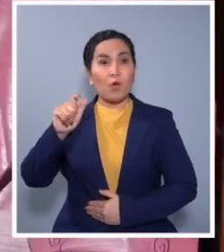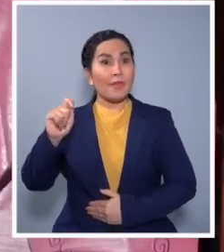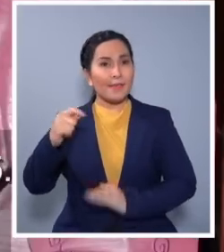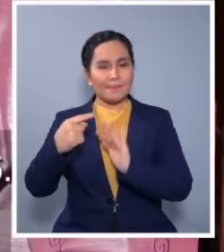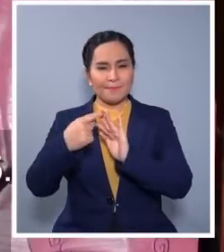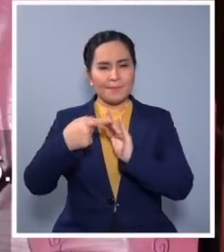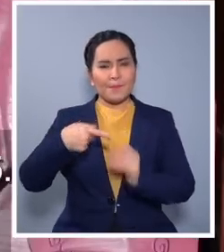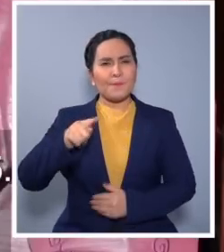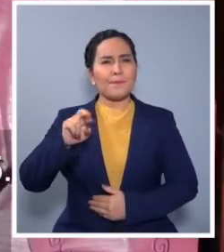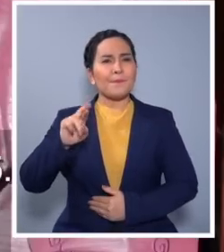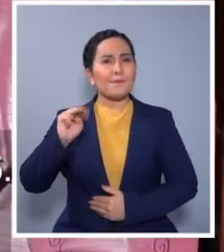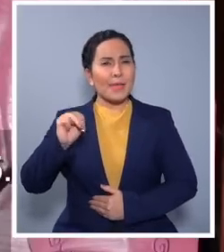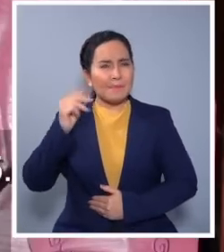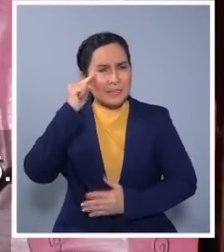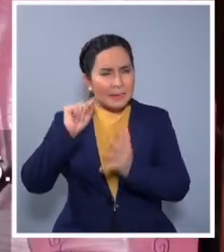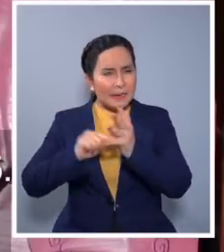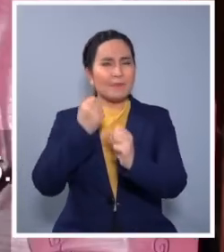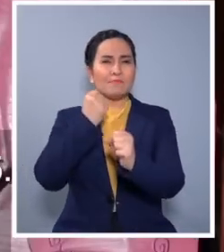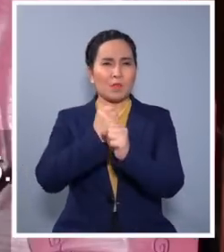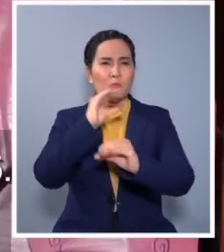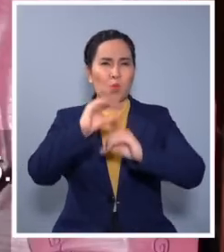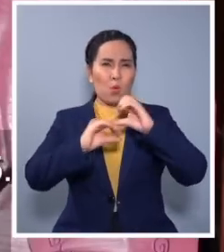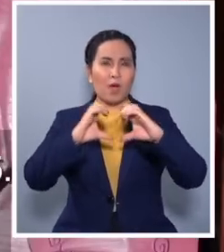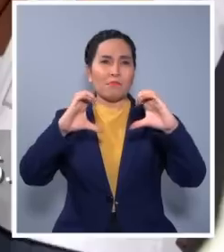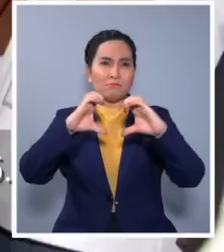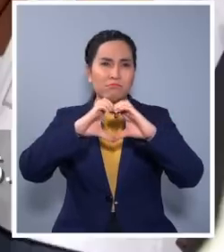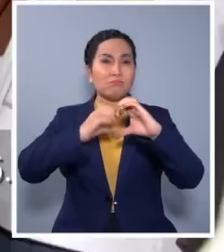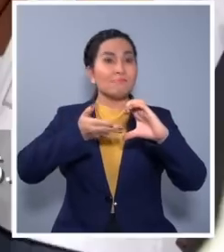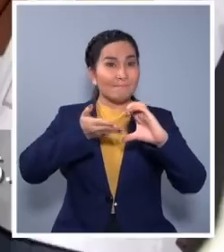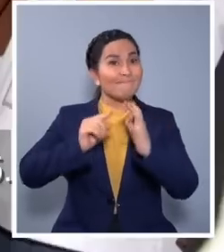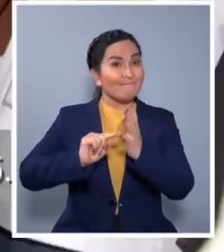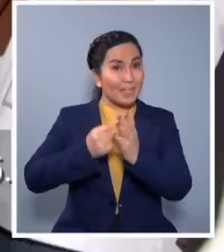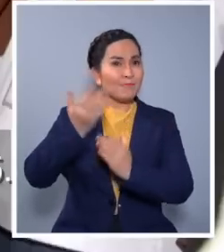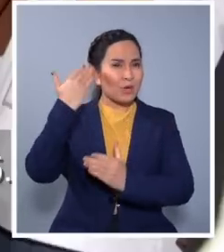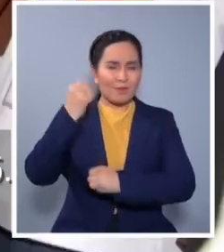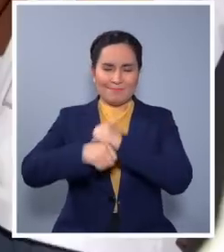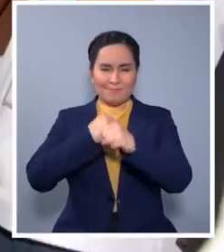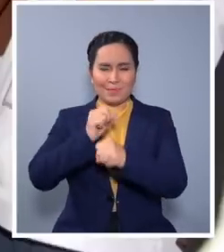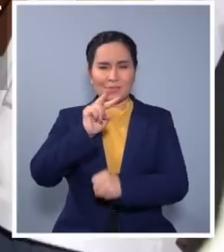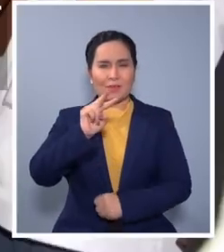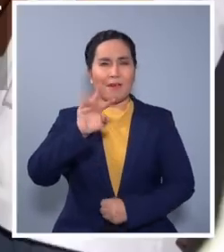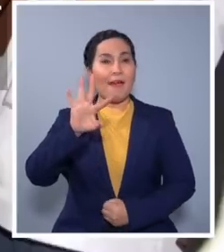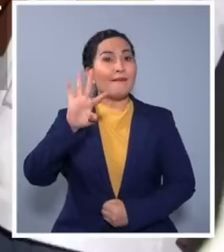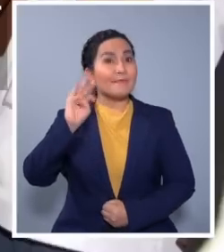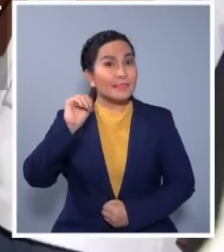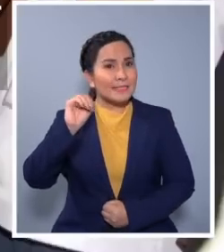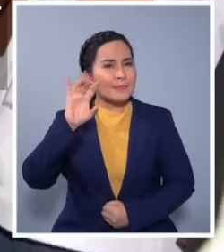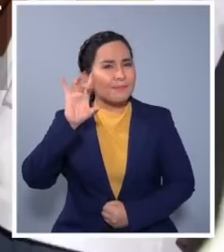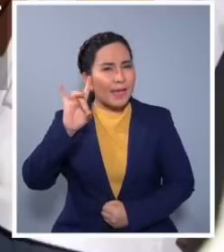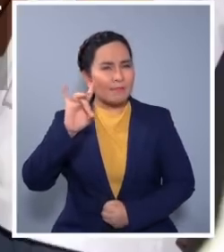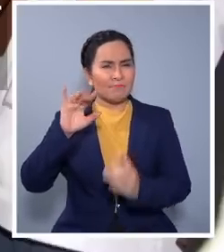จึงดำริให้ก่อตั้งโครงการสานใจไทยสู่ใจใต้เมื่อปี2548เป็นเวลา16